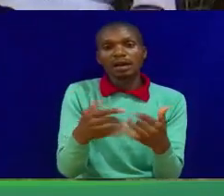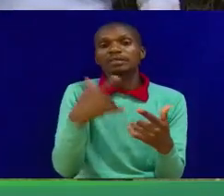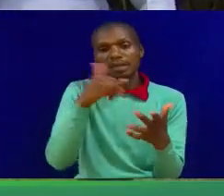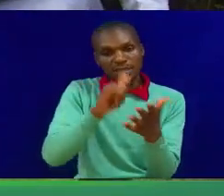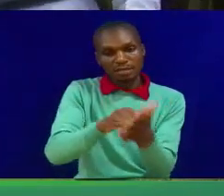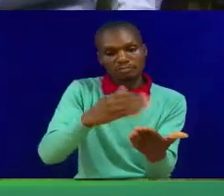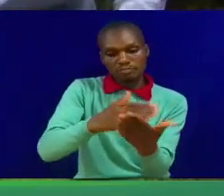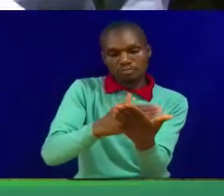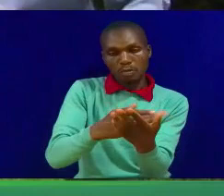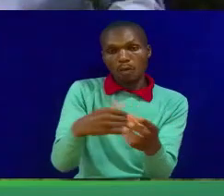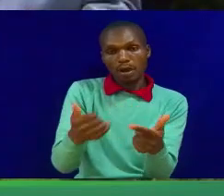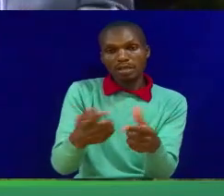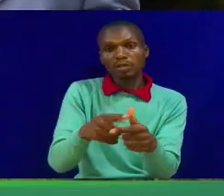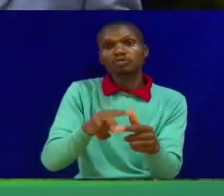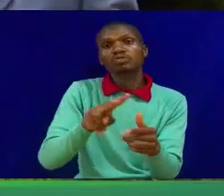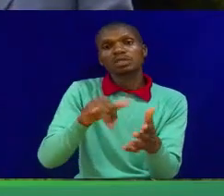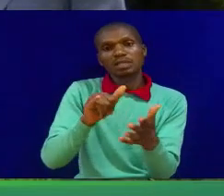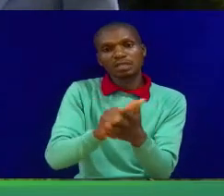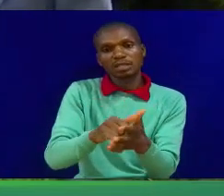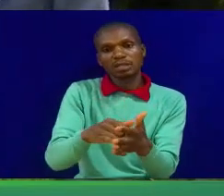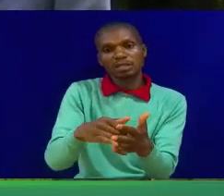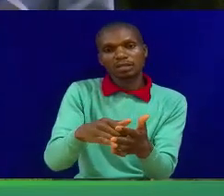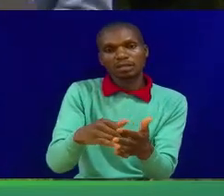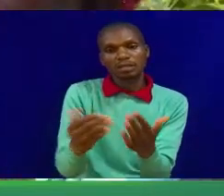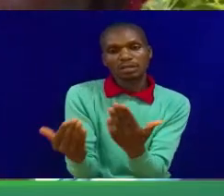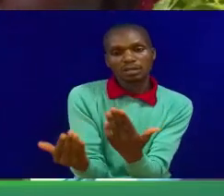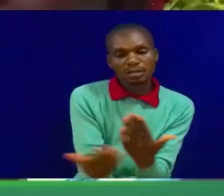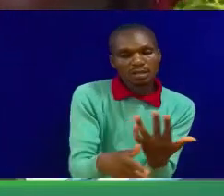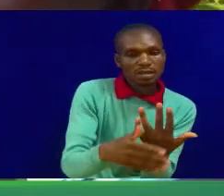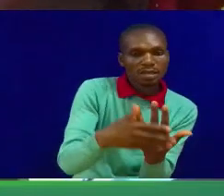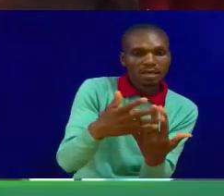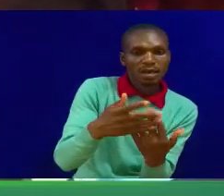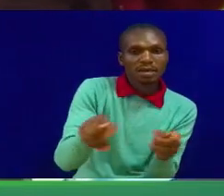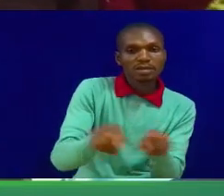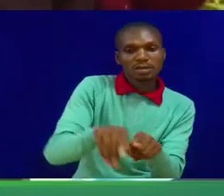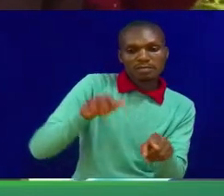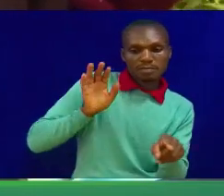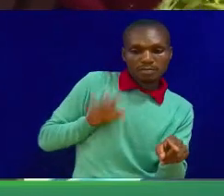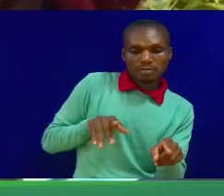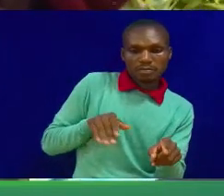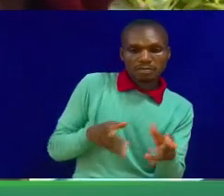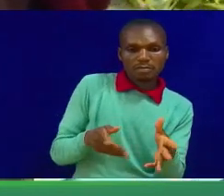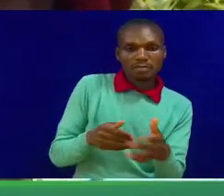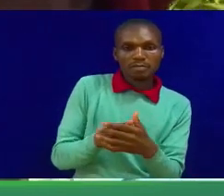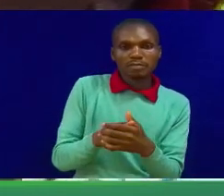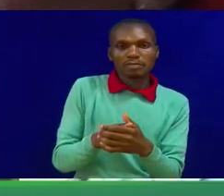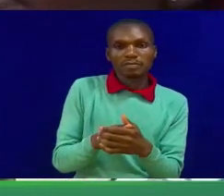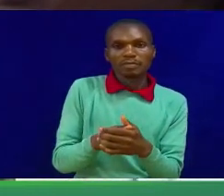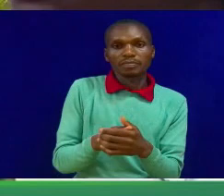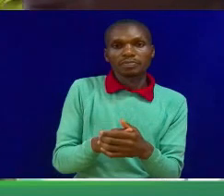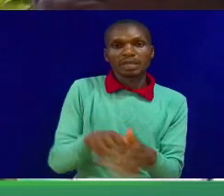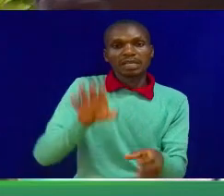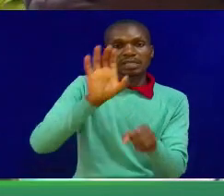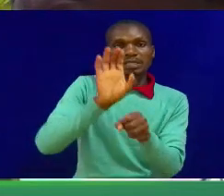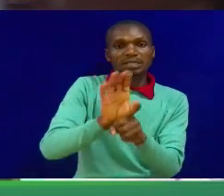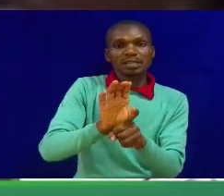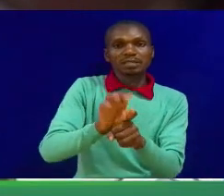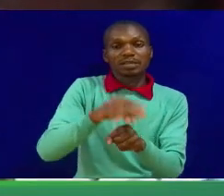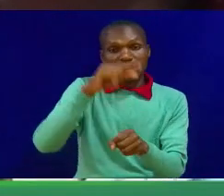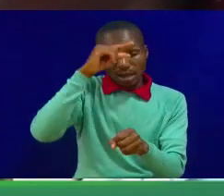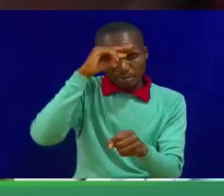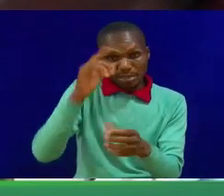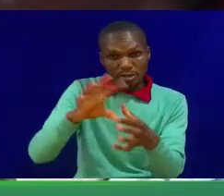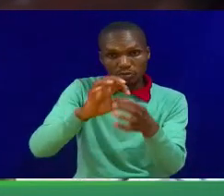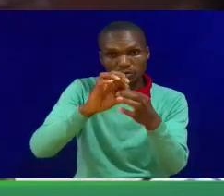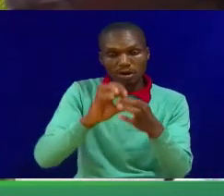bene takiriko pekwa ilikulenda abana amo na basubati. Kwa hivyo tunaomba serikali na pamoja na makanisa tushirikiane pamoja kuona